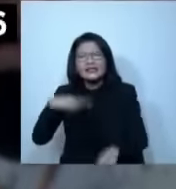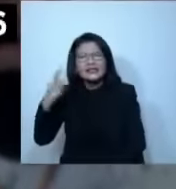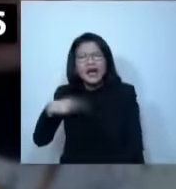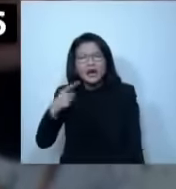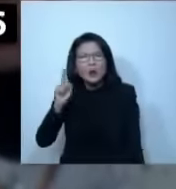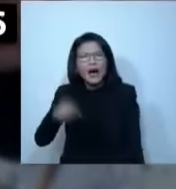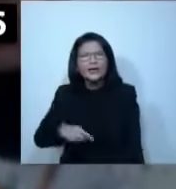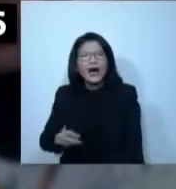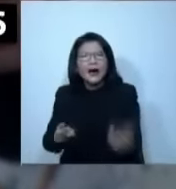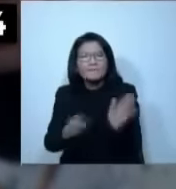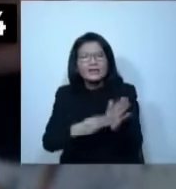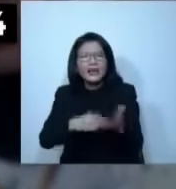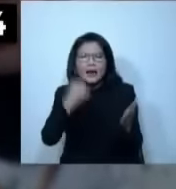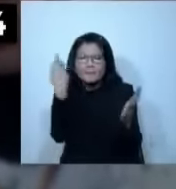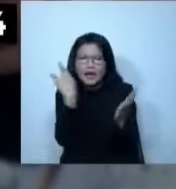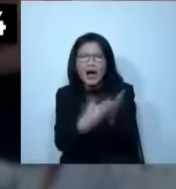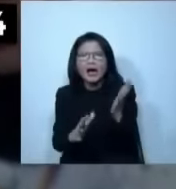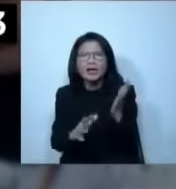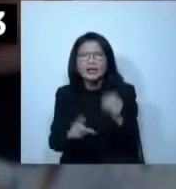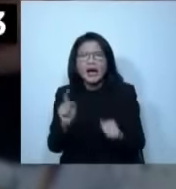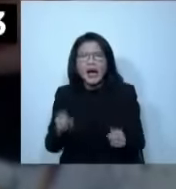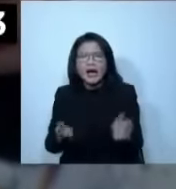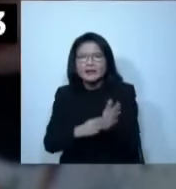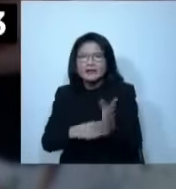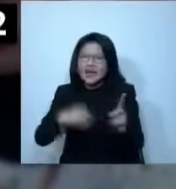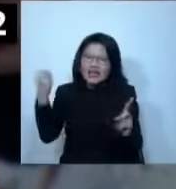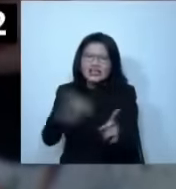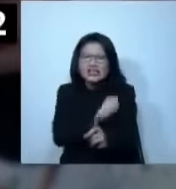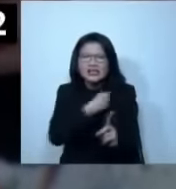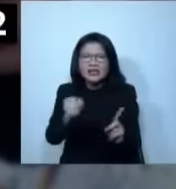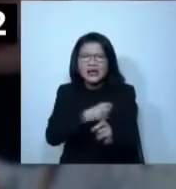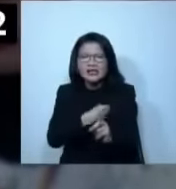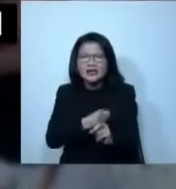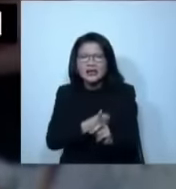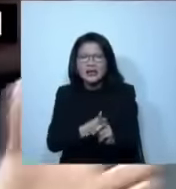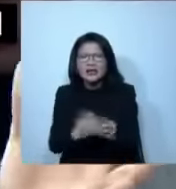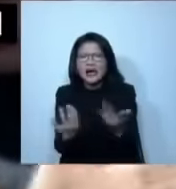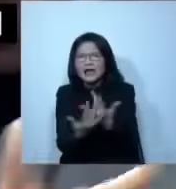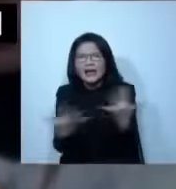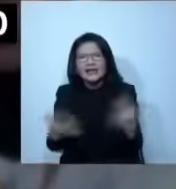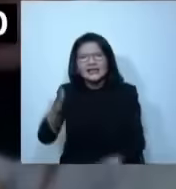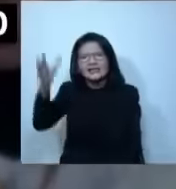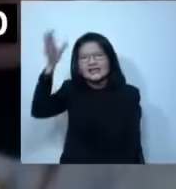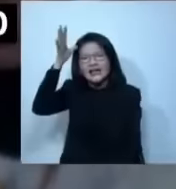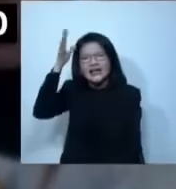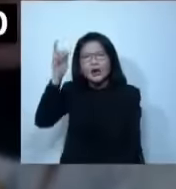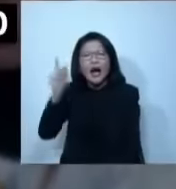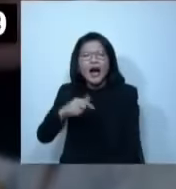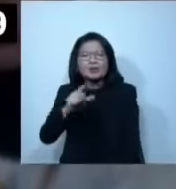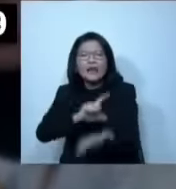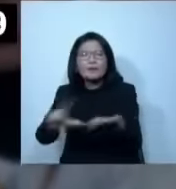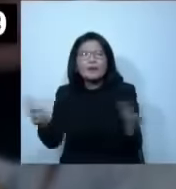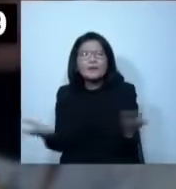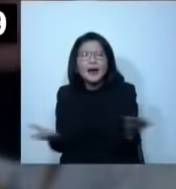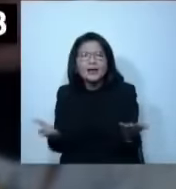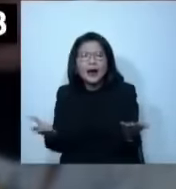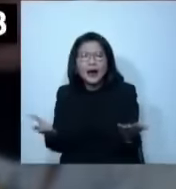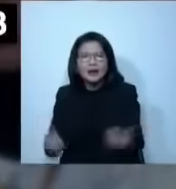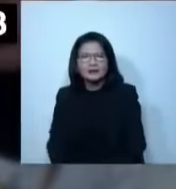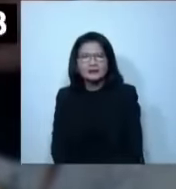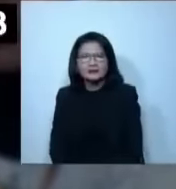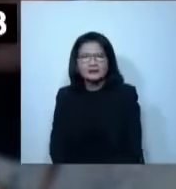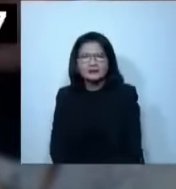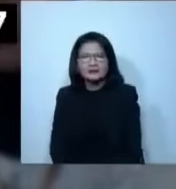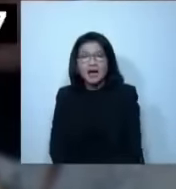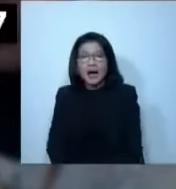ada peristiwa pelanggaran, ada peristiwa kekerasan, dan seringkali rakyat tak tahu kemana harus melaporkan. Dan